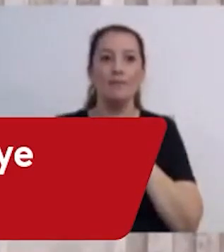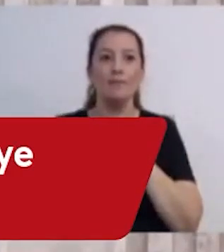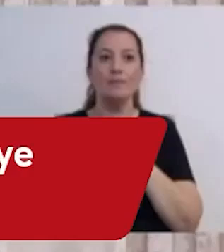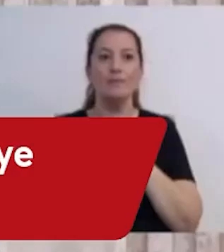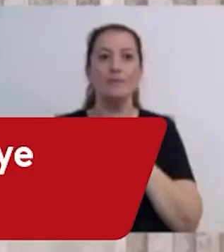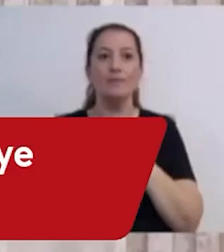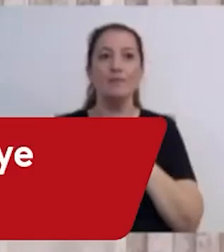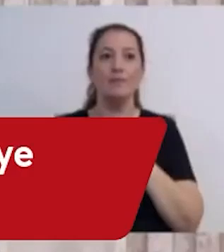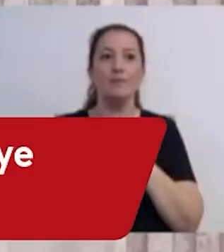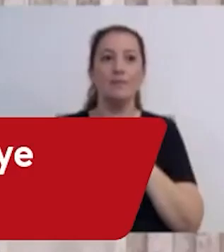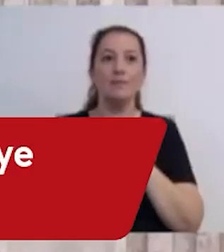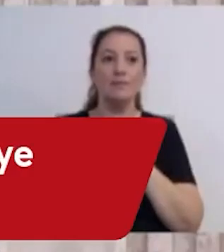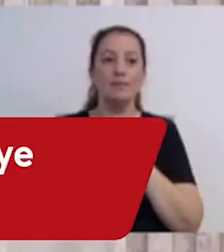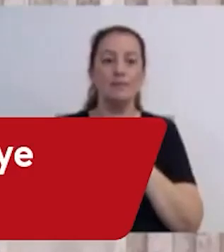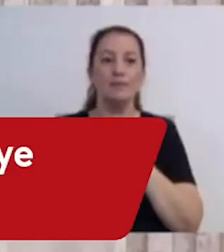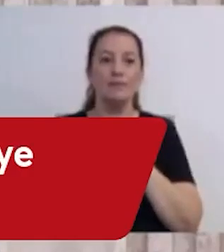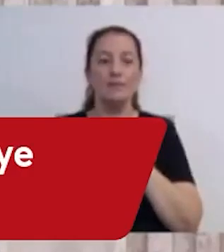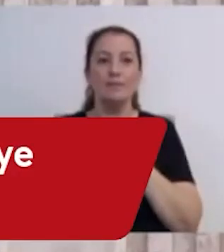konuşurum da.